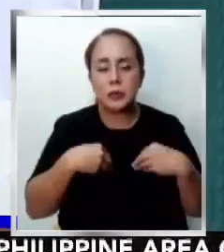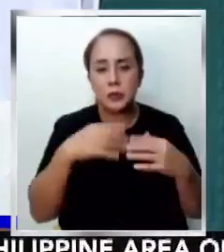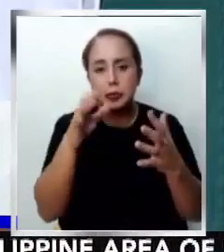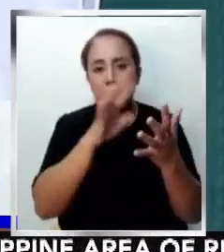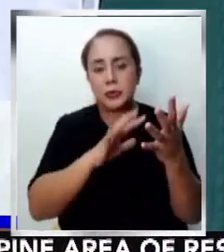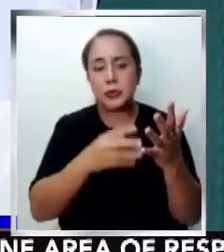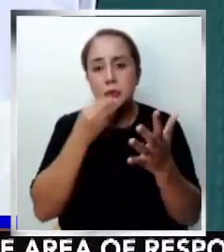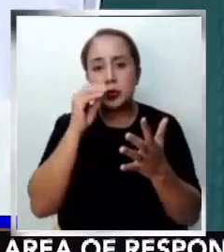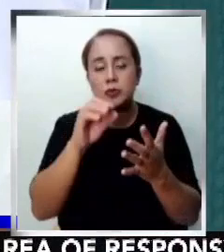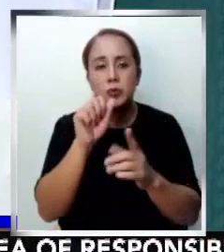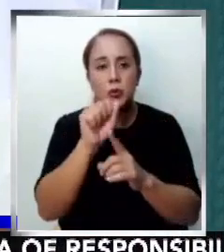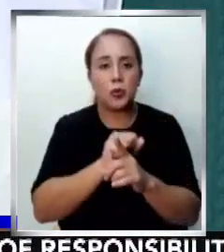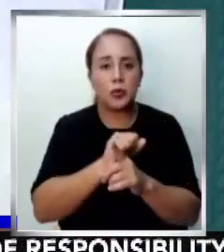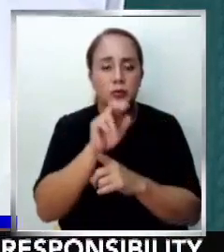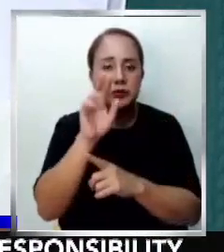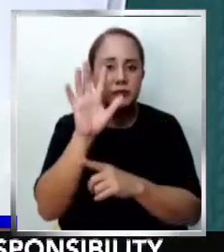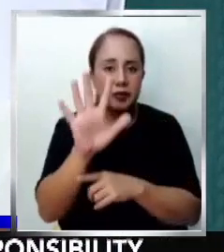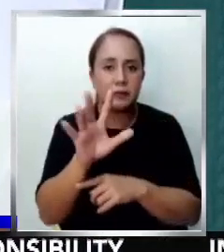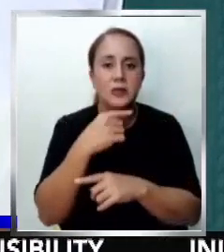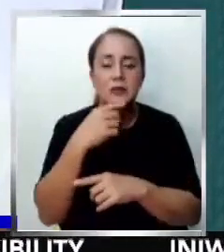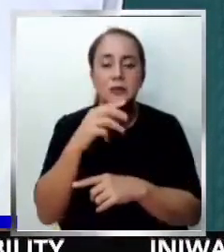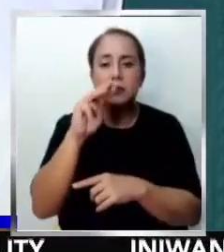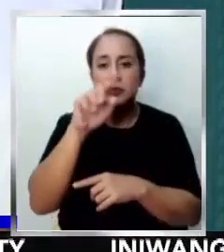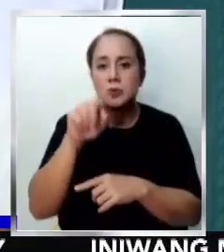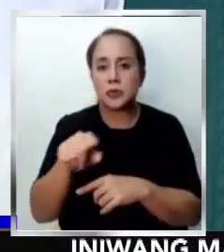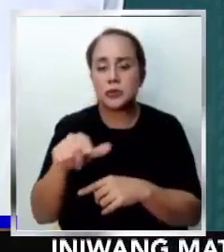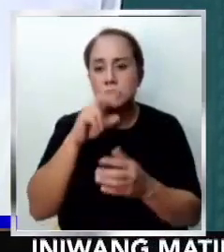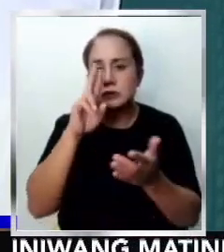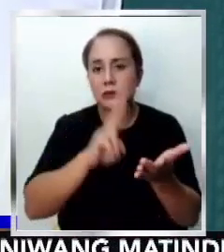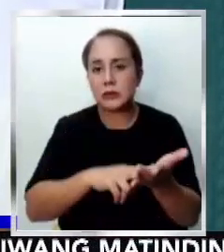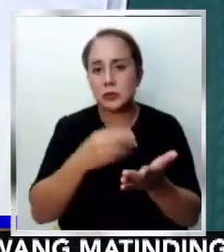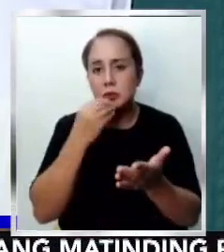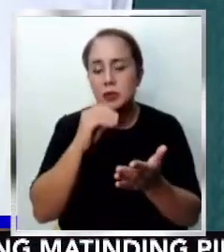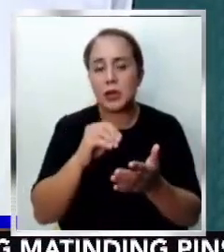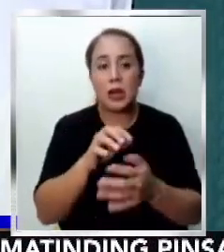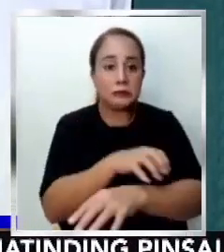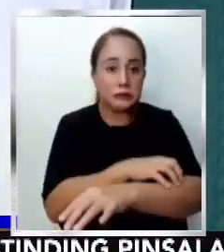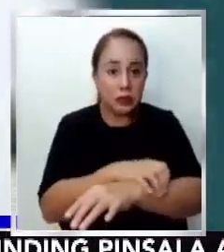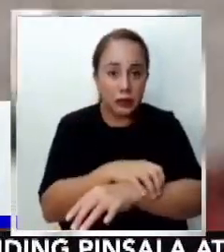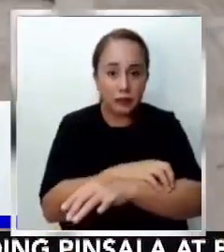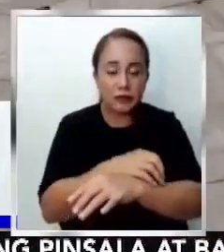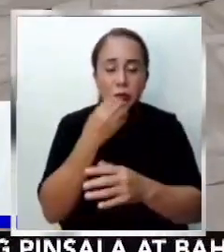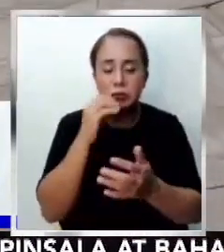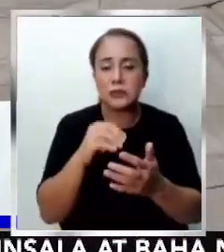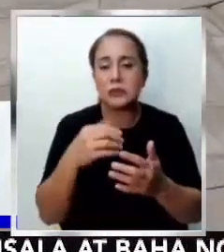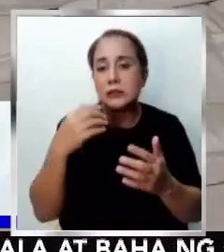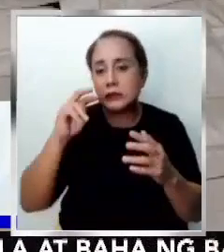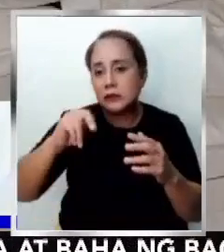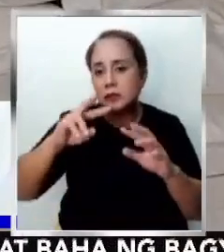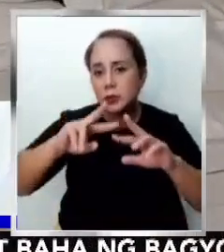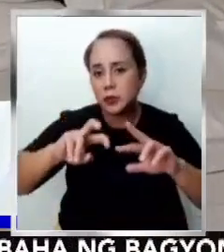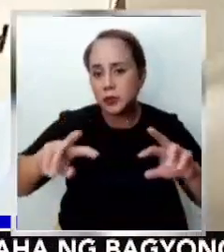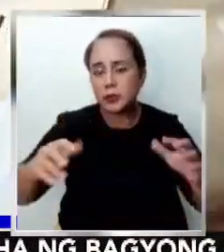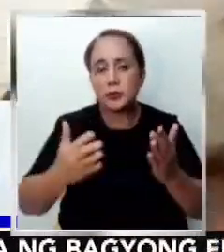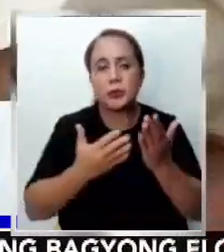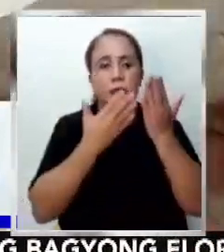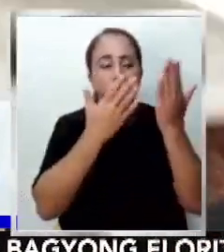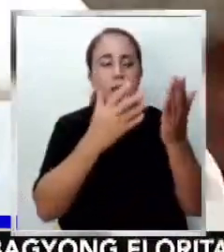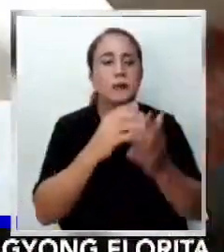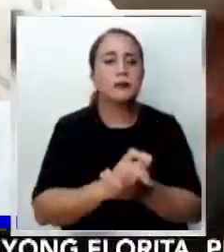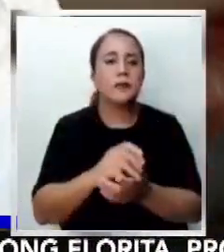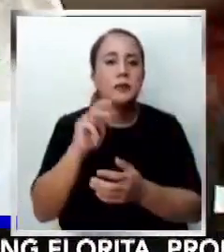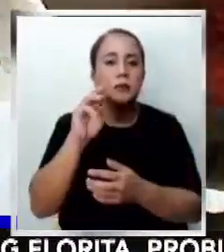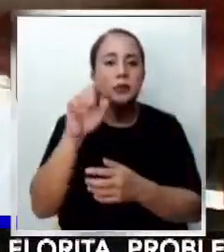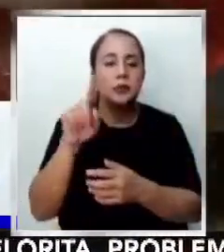5. Ayon kay Zubiri, iba raw sa signed order and draft order na kailangan pang pag-aralan. Rekomendasyon daw ni Zubiri ay